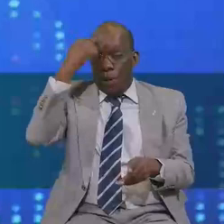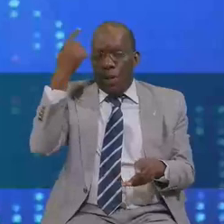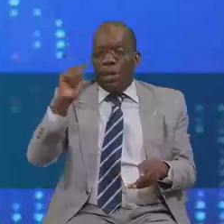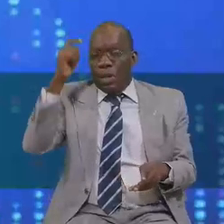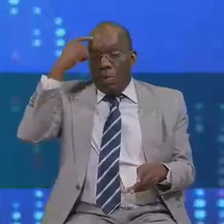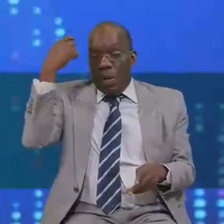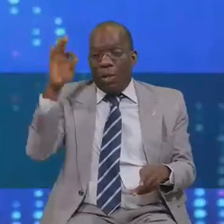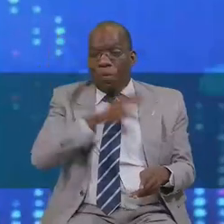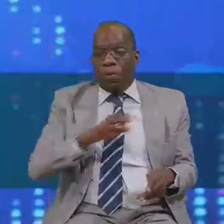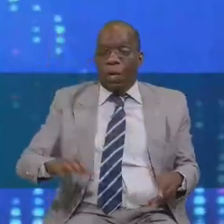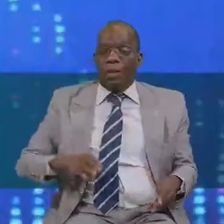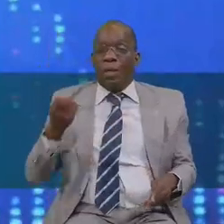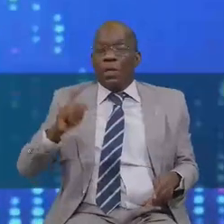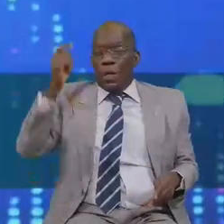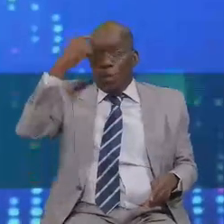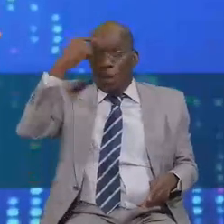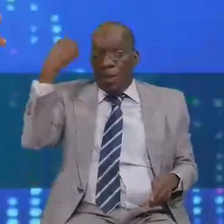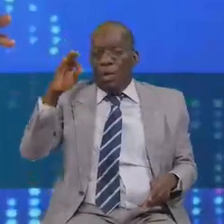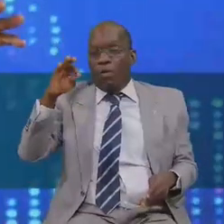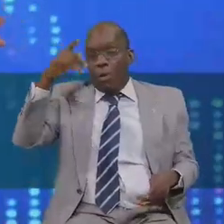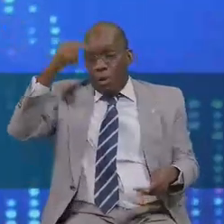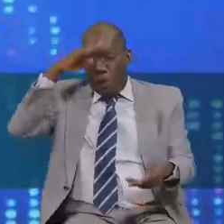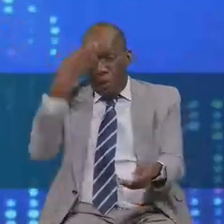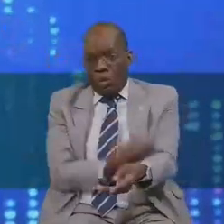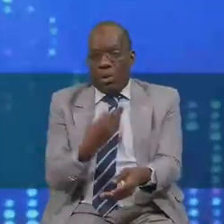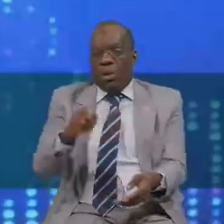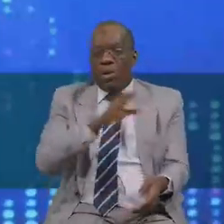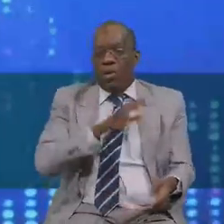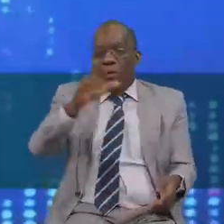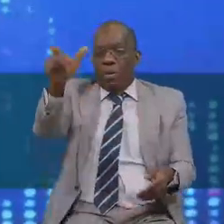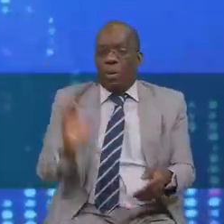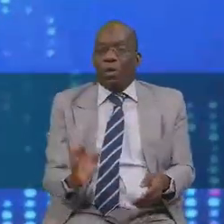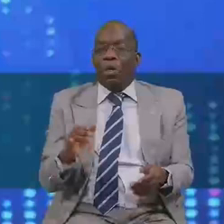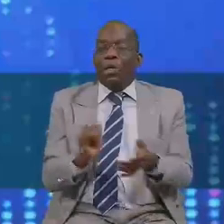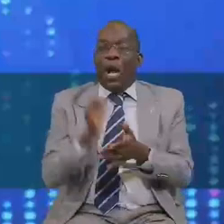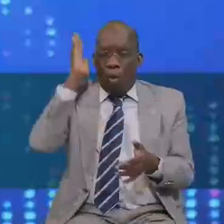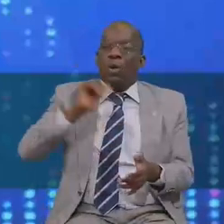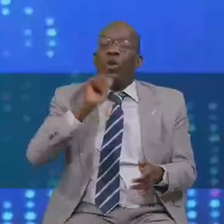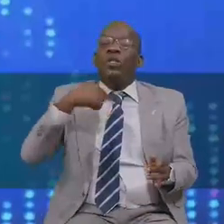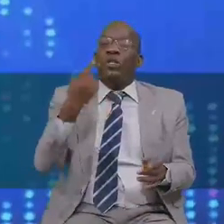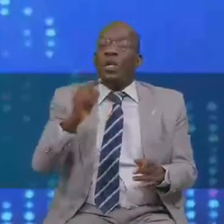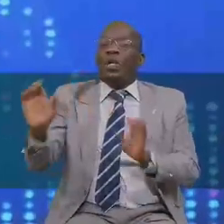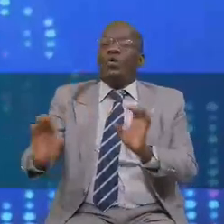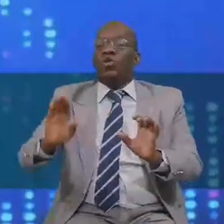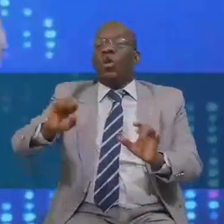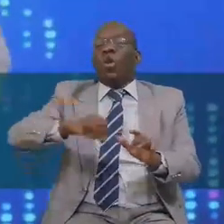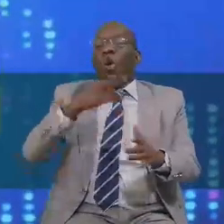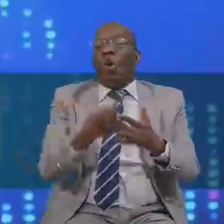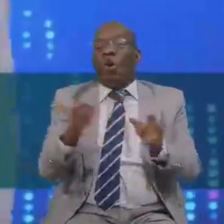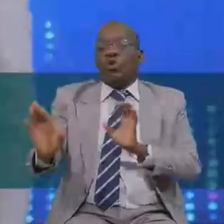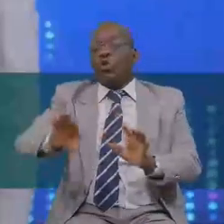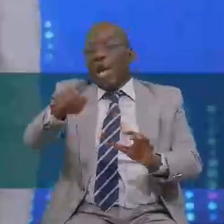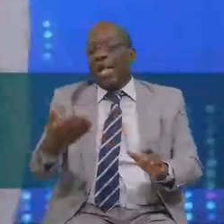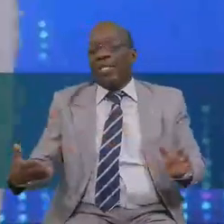et les sentiments du Fils de Dieu. Qui ne font pas, ne vont dans aucune direction,